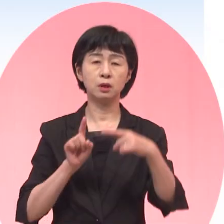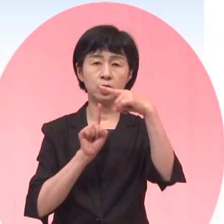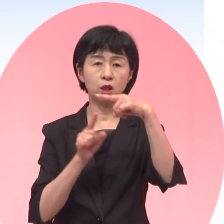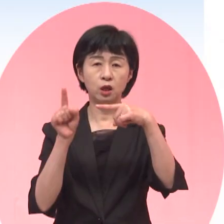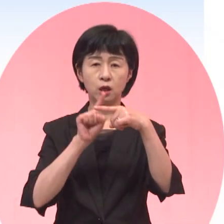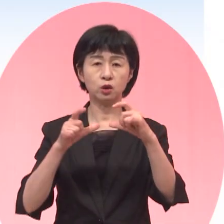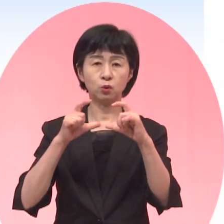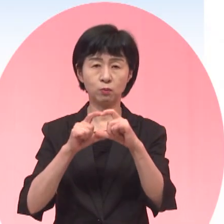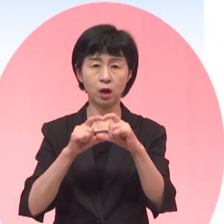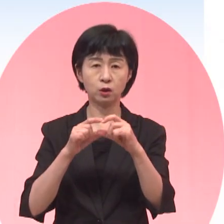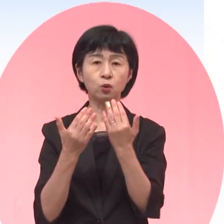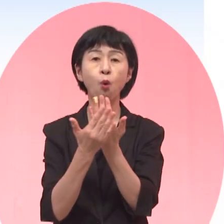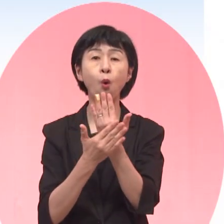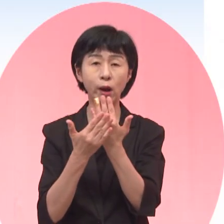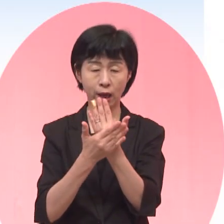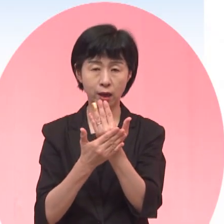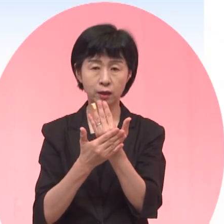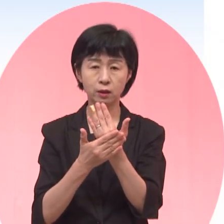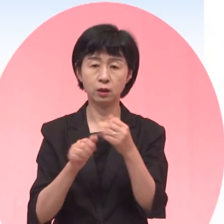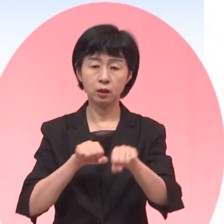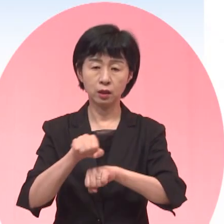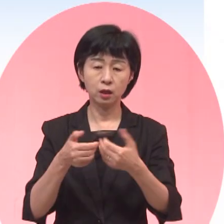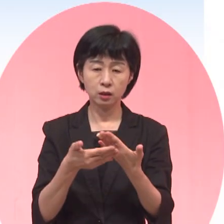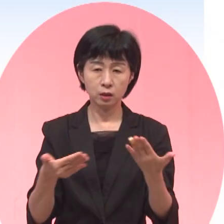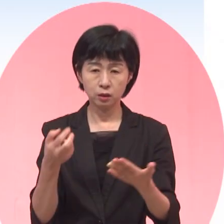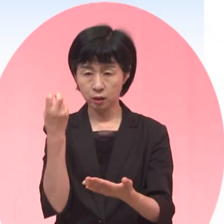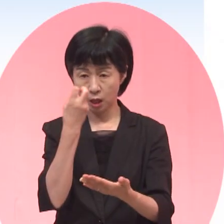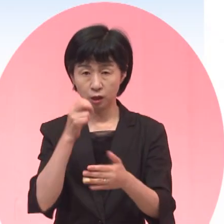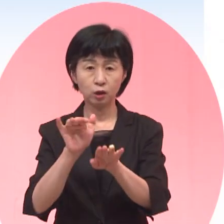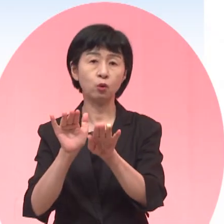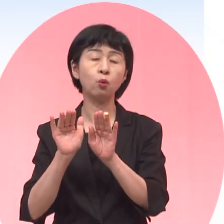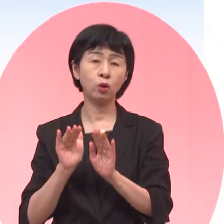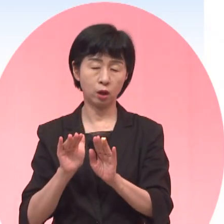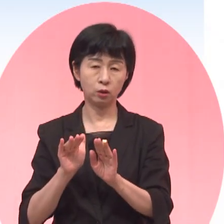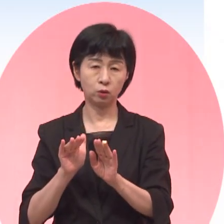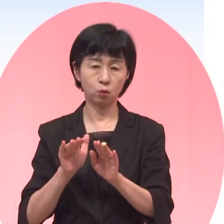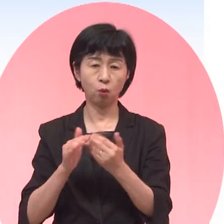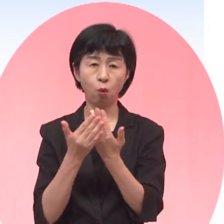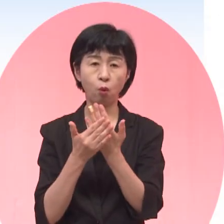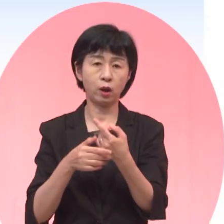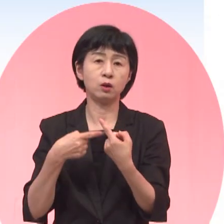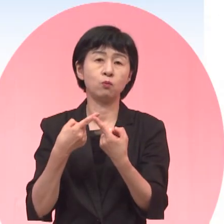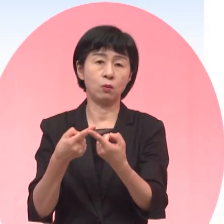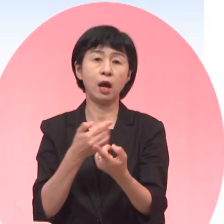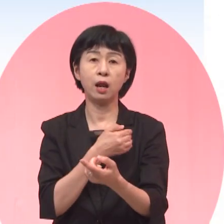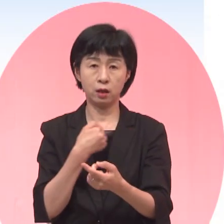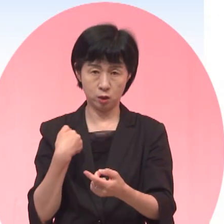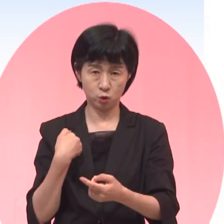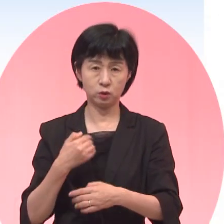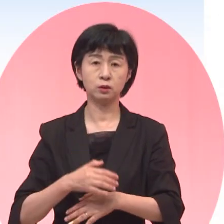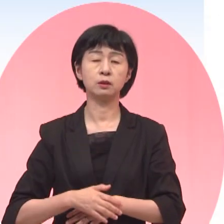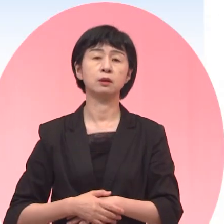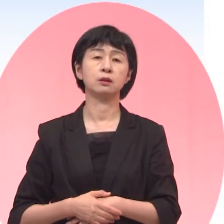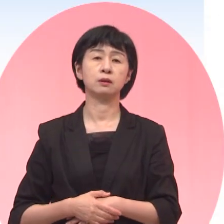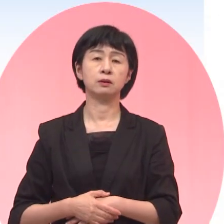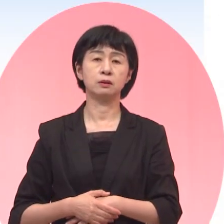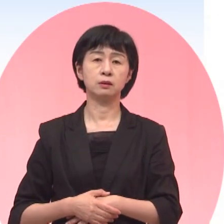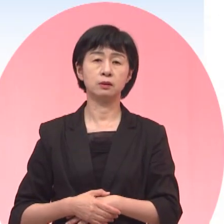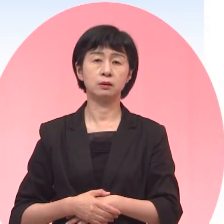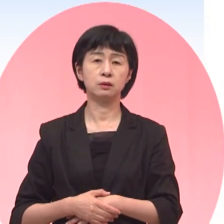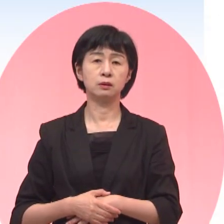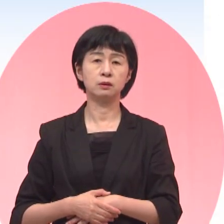マーク付帯保険では、自転車安全整備のお店で点検整備を受けた自転車に保険がつきます